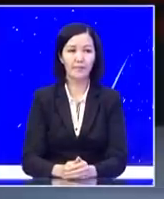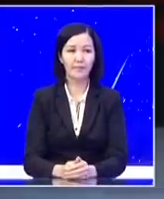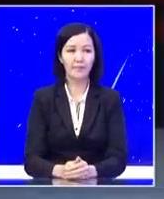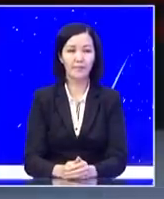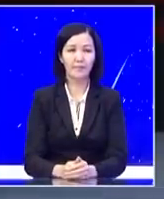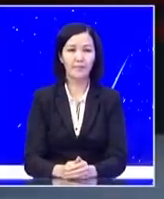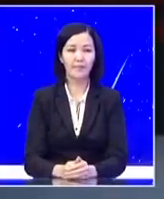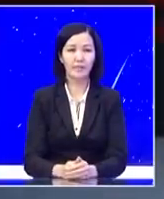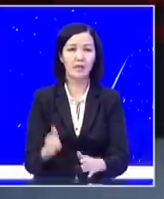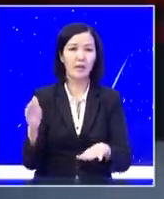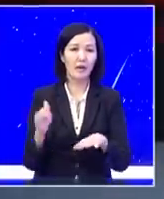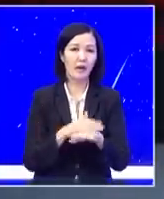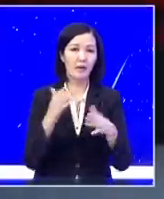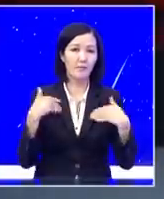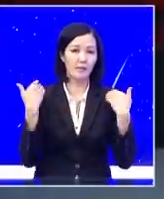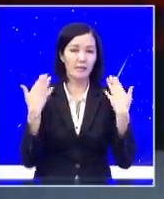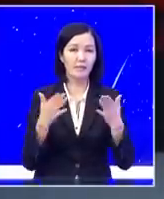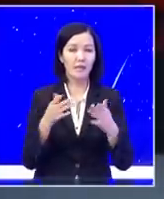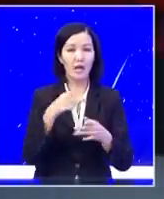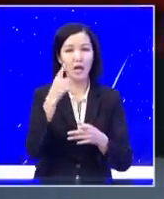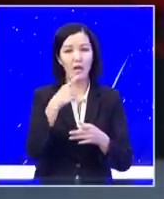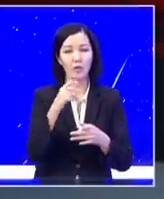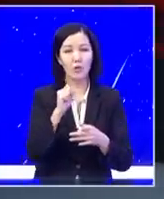Арма ағайын, ұлттық арнада айтуға оңай. Біз